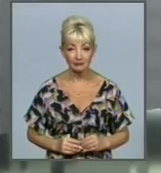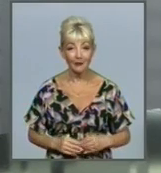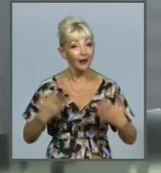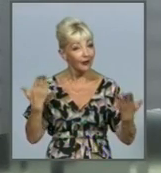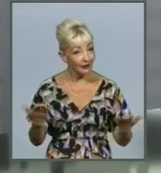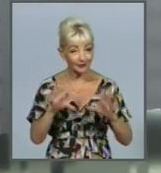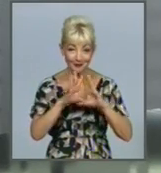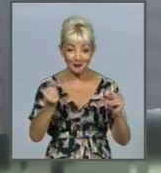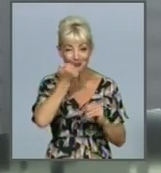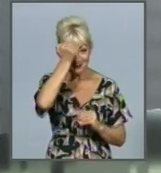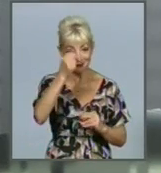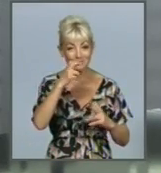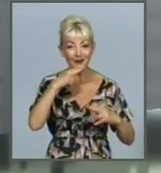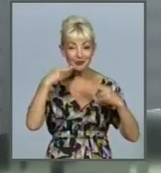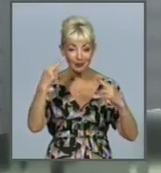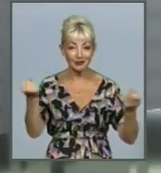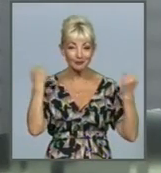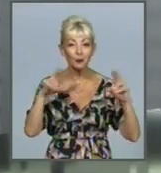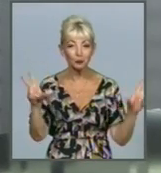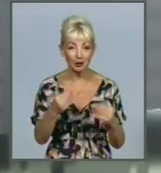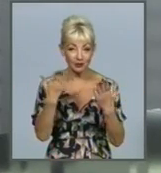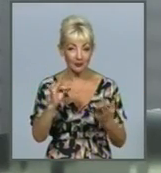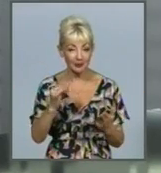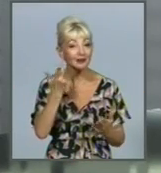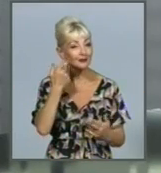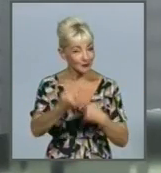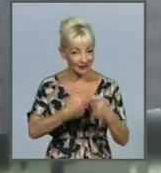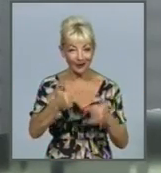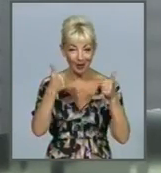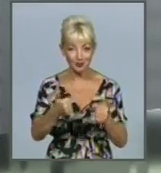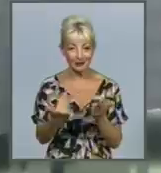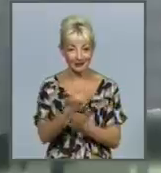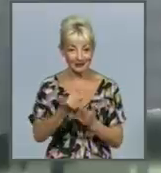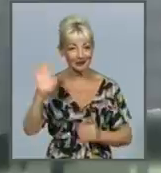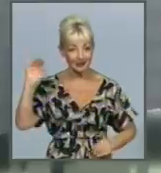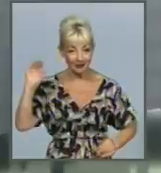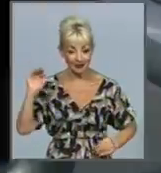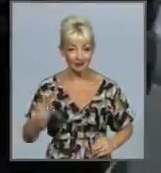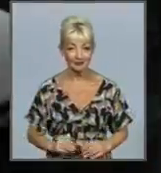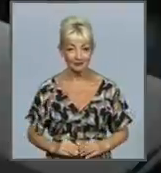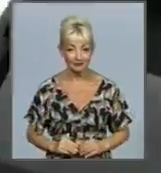Это все. Спасибо за внимание к спорту. Удачи вам и всегда хороших новостей. До свидания.